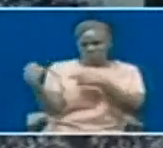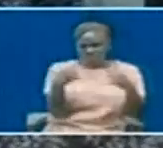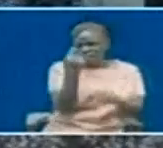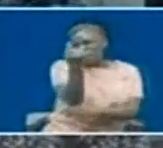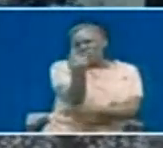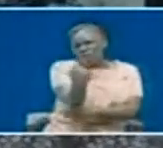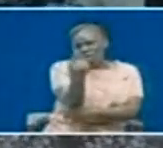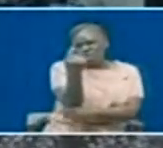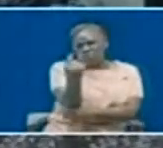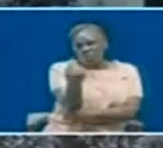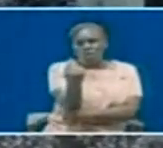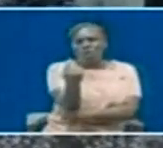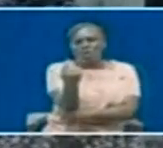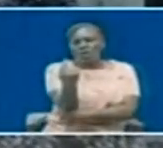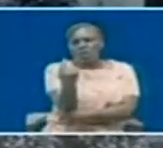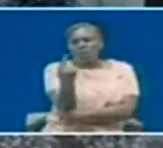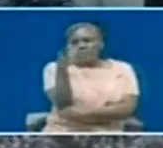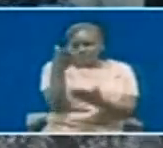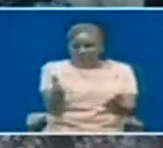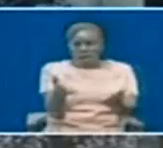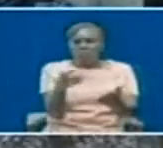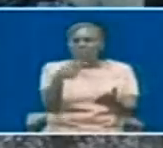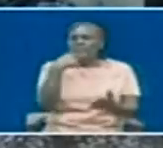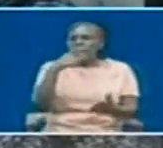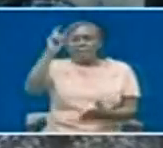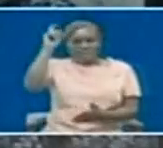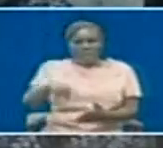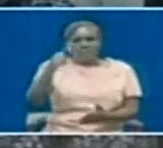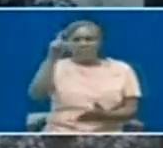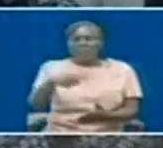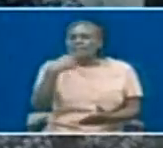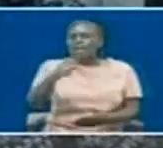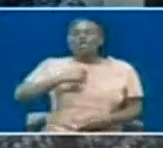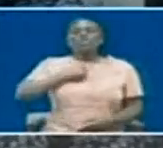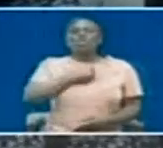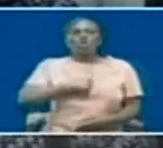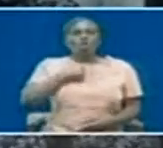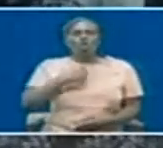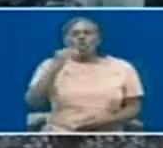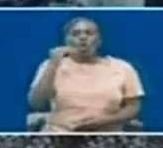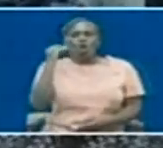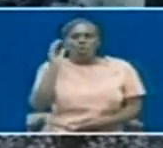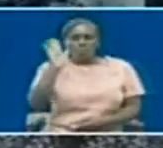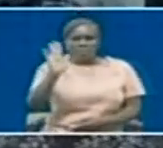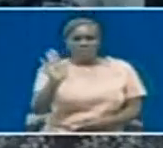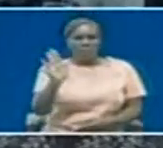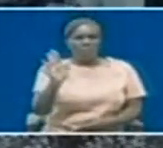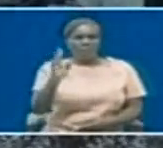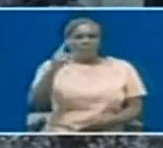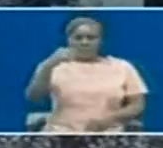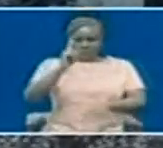tulikosana kidogo tu, tulipishana tukagongana, ikawa sasa ni issue, akasema lazima nikampe pole kule kwake chumbani.